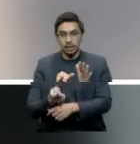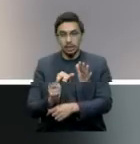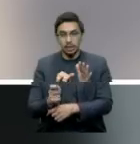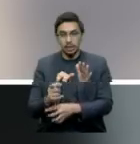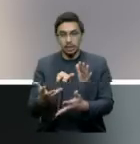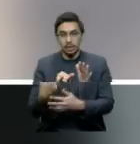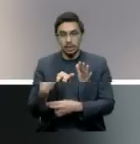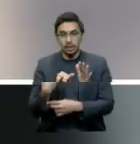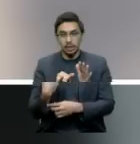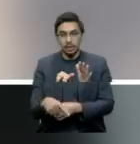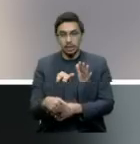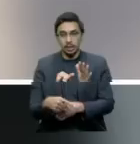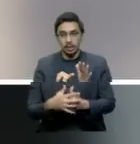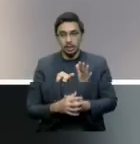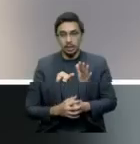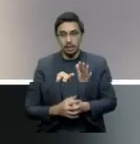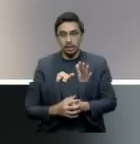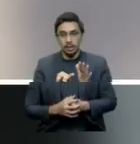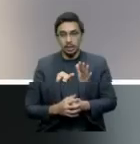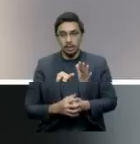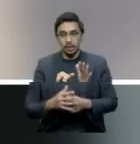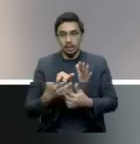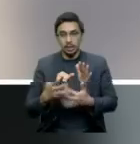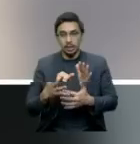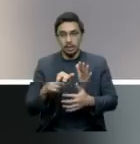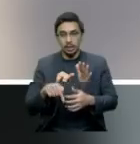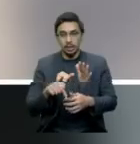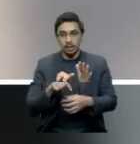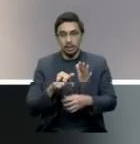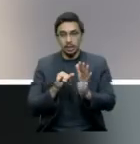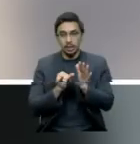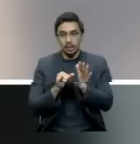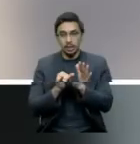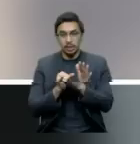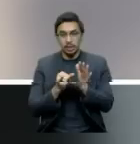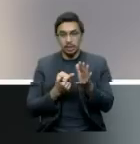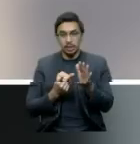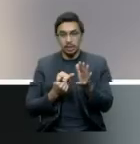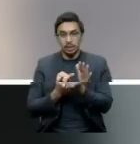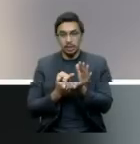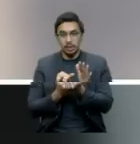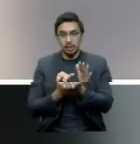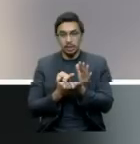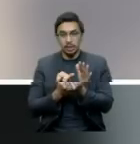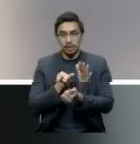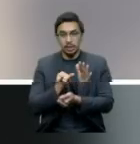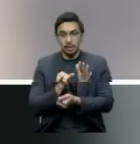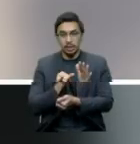ini sebagai bentuk komitmen dukungan kita kepada